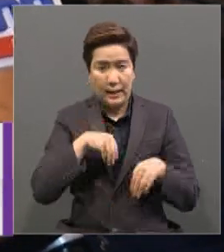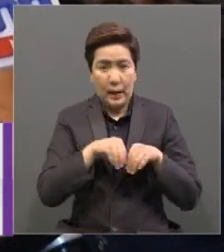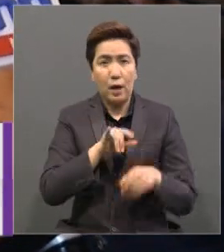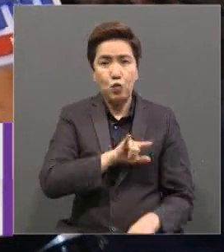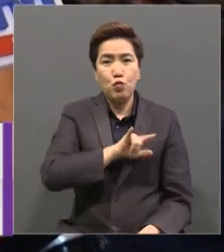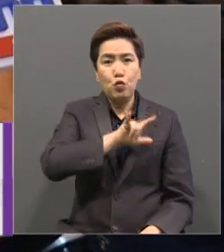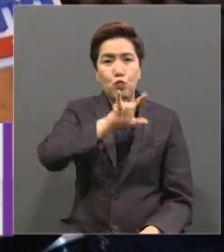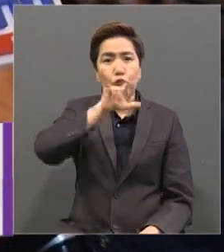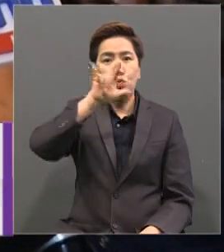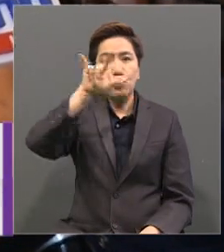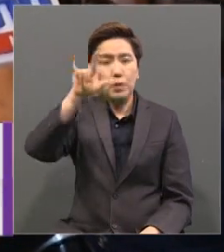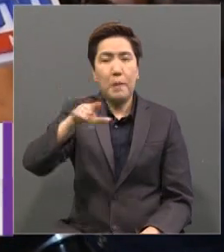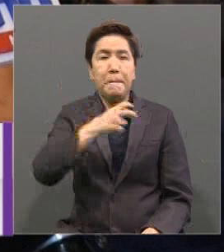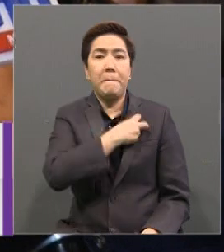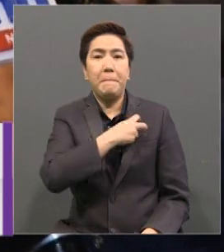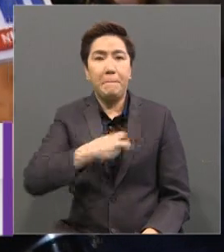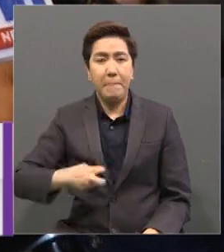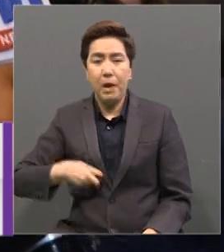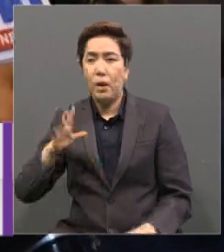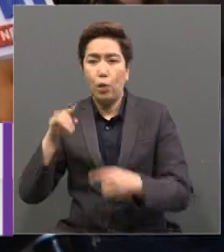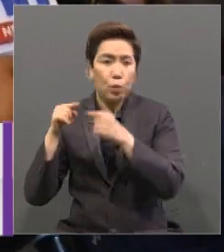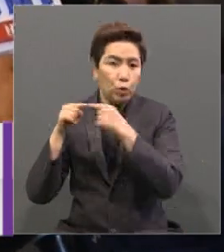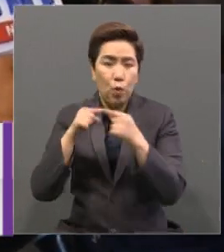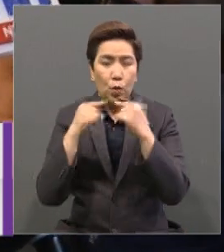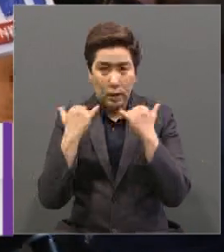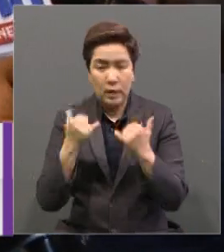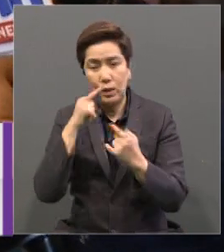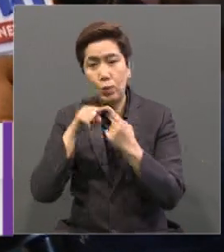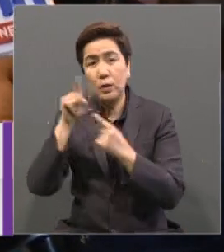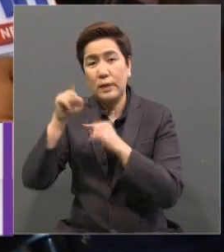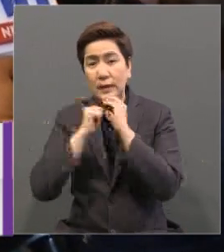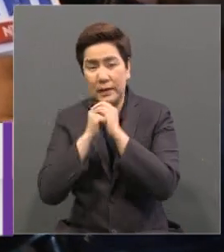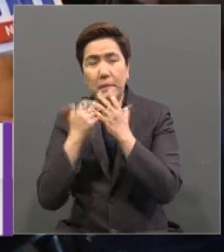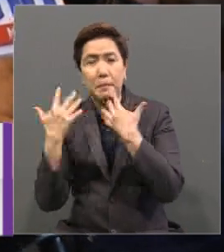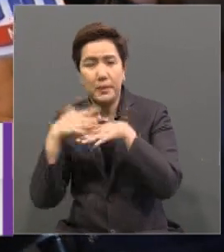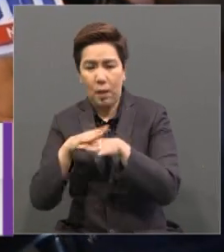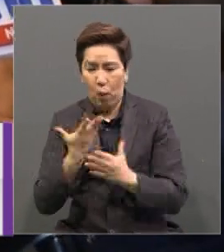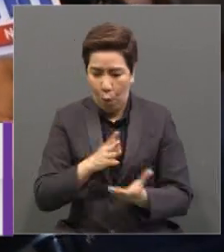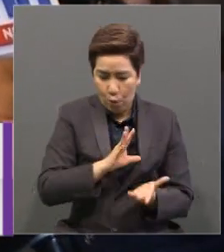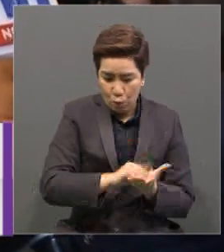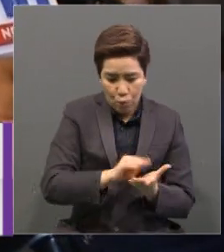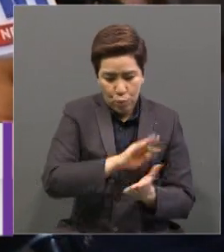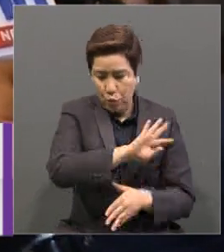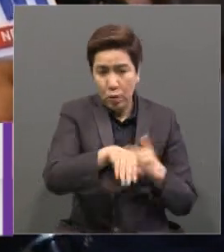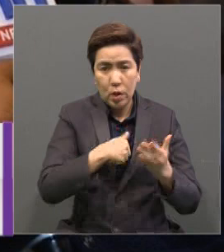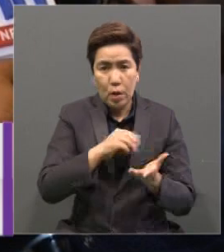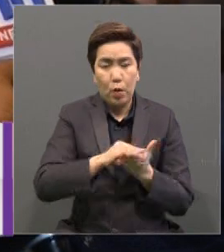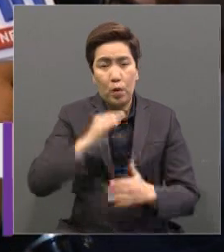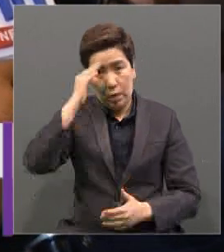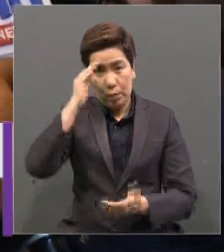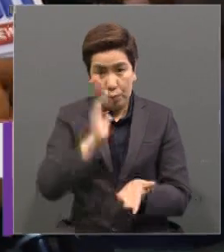แล้วครับไปลงที่ปักกิ่งแล้วจะไปเหอเป่ยต่อนะครับทางการจีนก็ขอประสานงานข้อมูลเราก็ได้ส่งตำรว